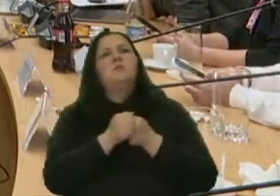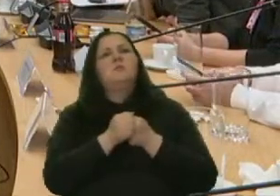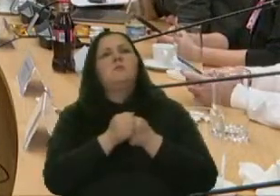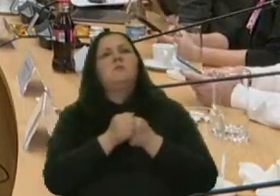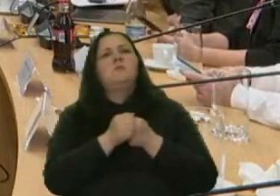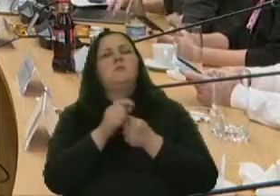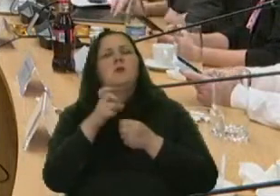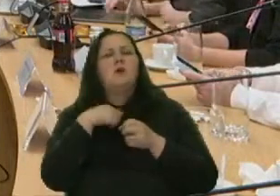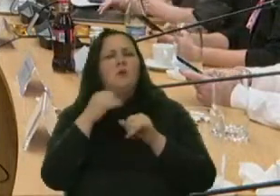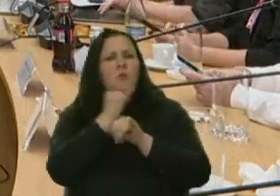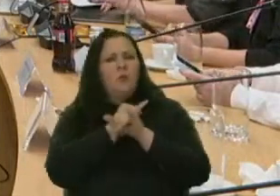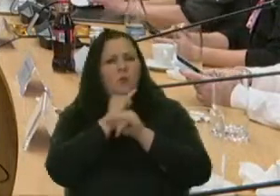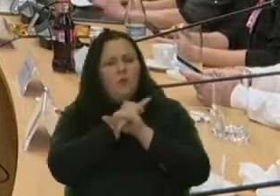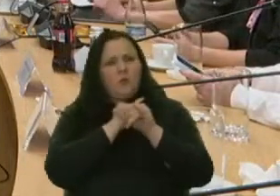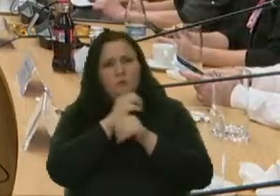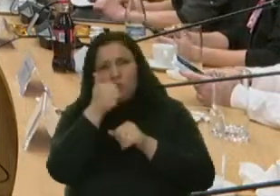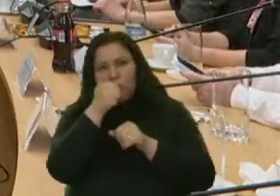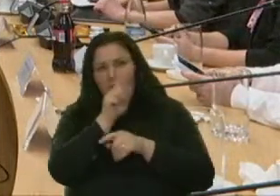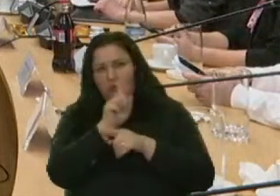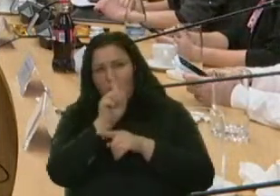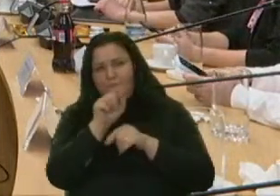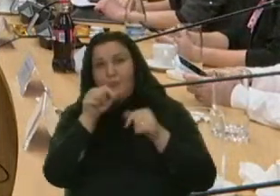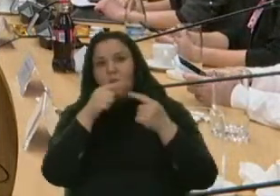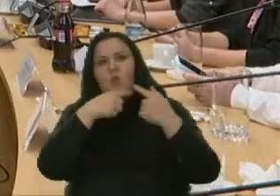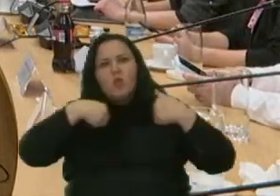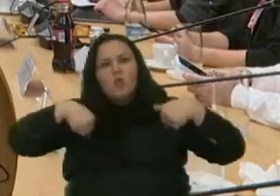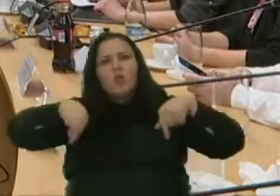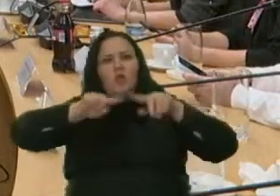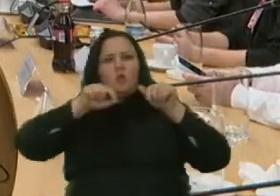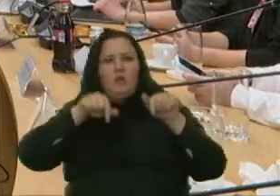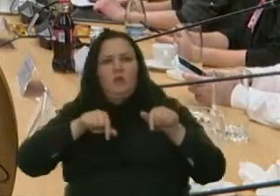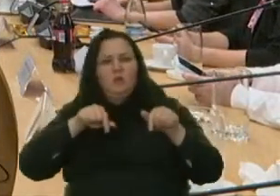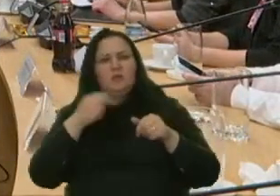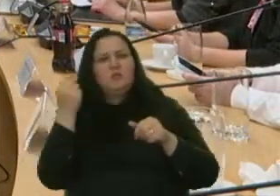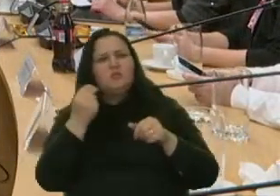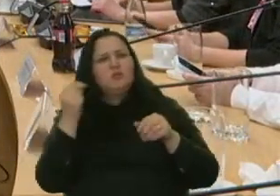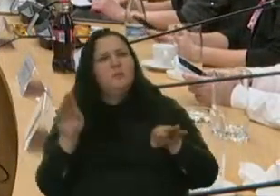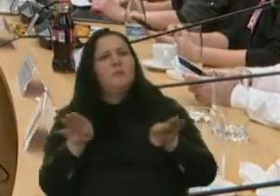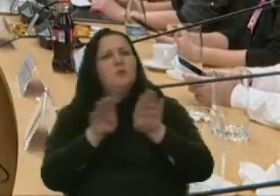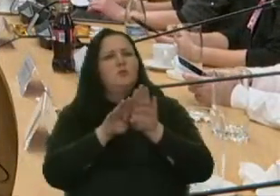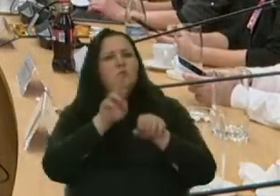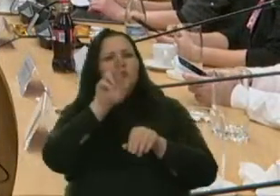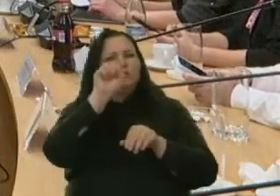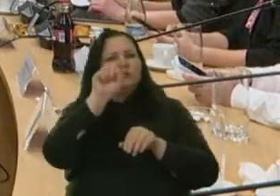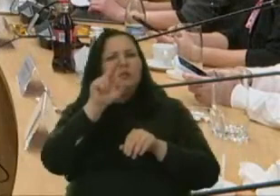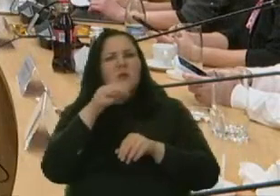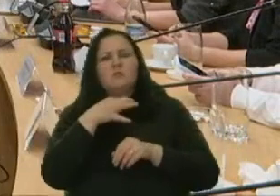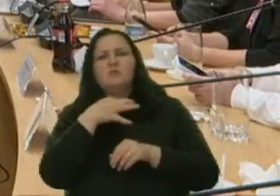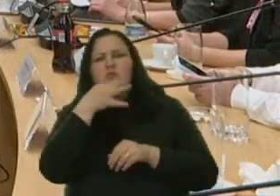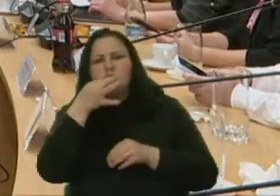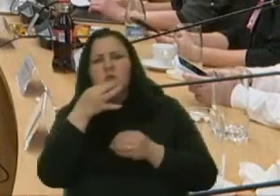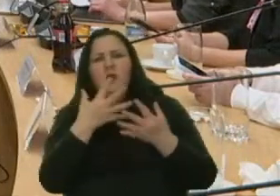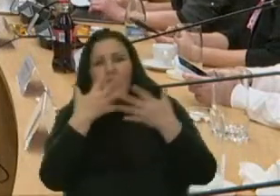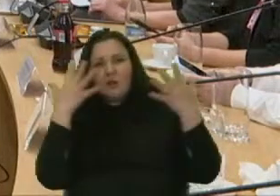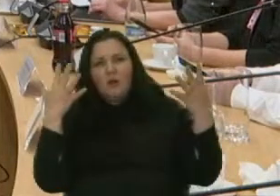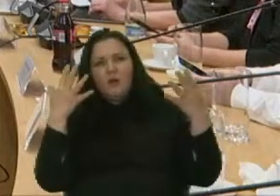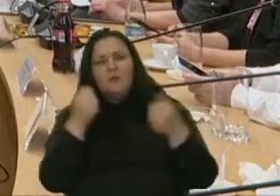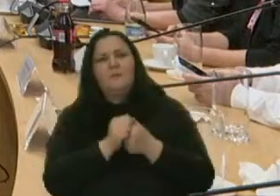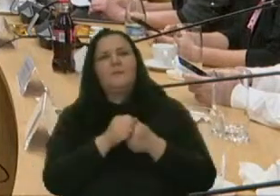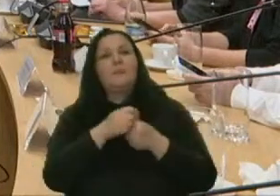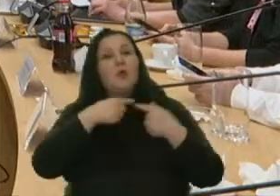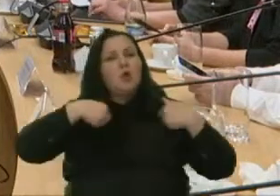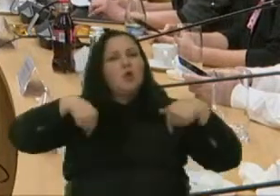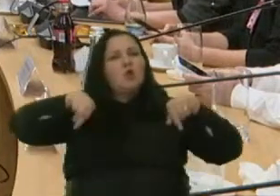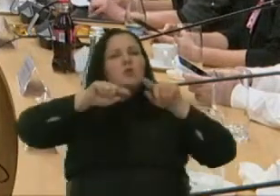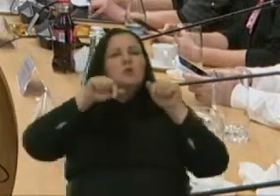am observat un lucru noi aici și pentru colegii de la usr insist să spun acest lucru noi